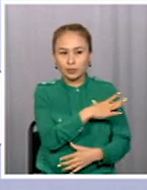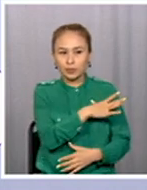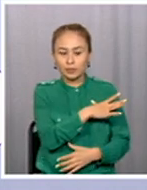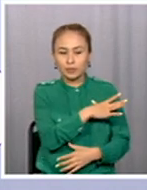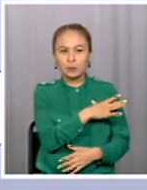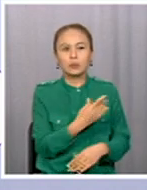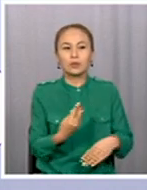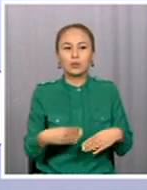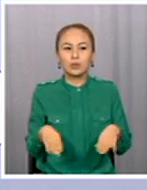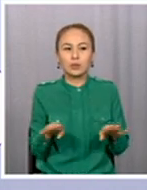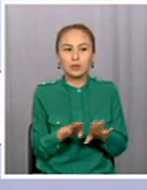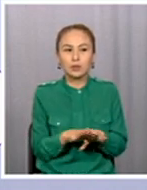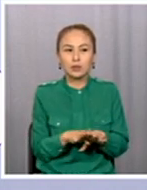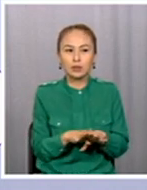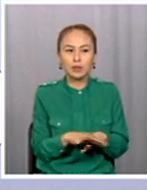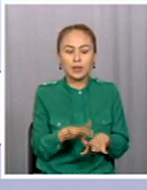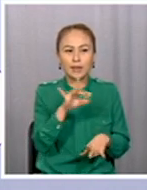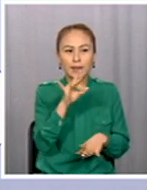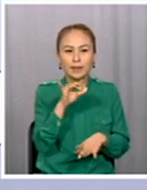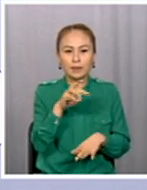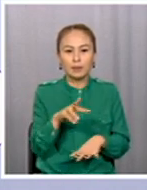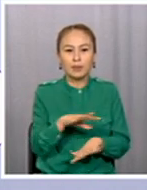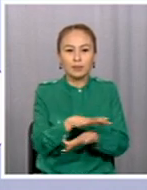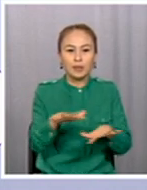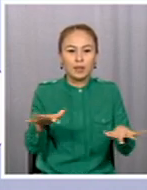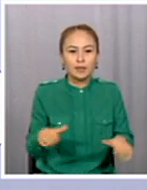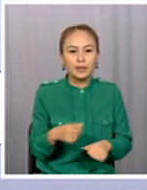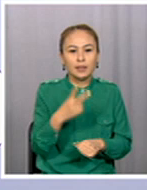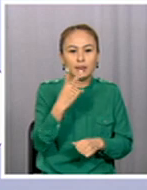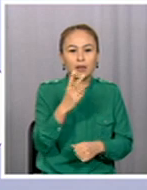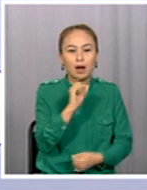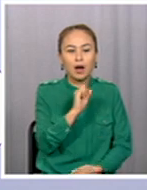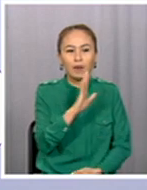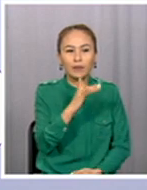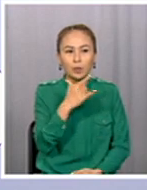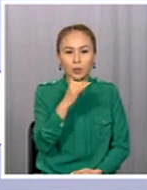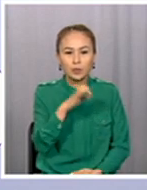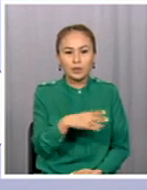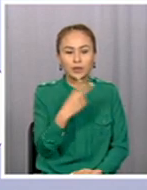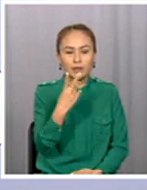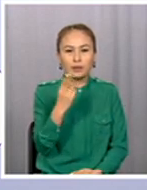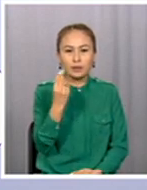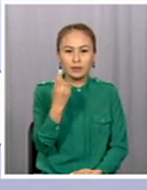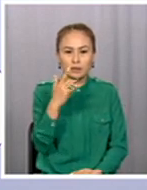Осылайша Рим империясында 2 август, 2 цезар